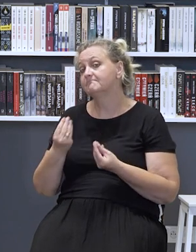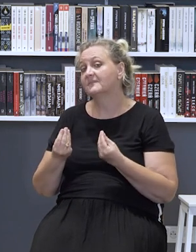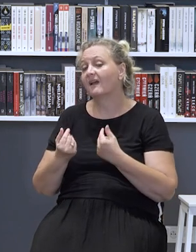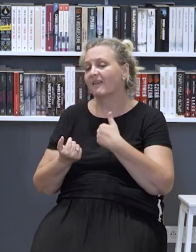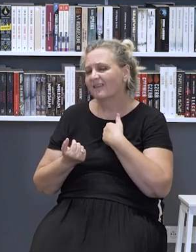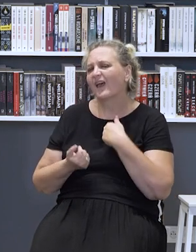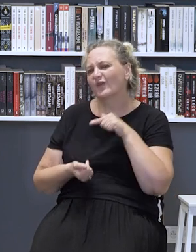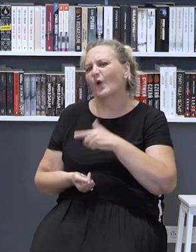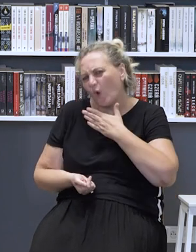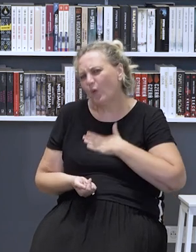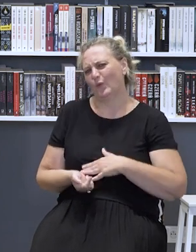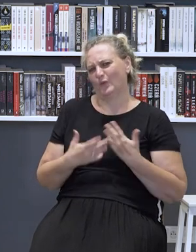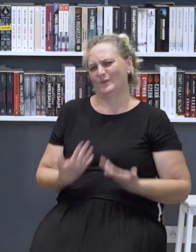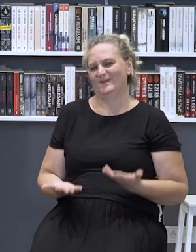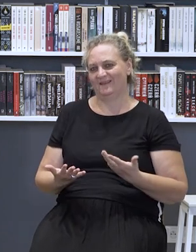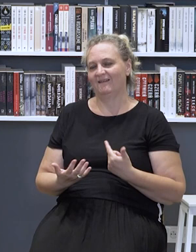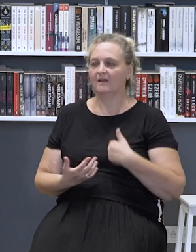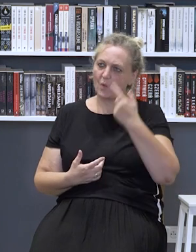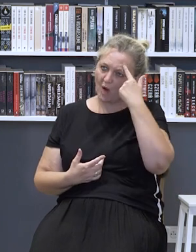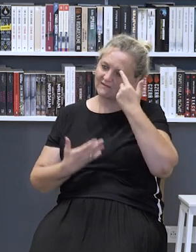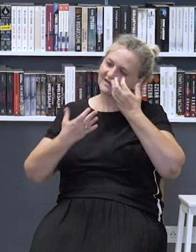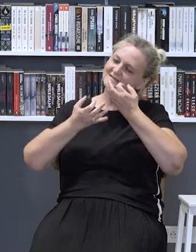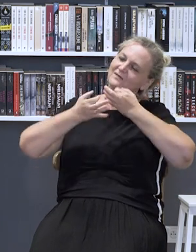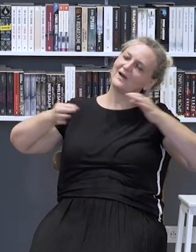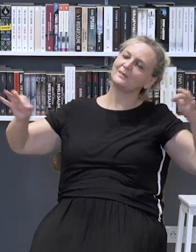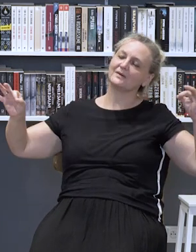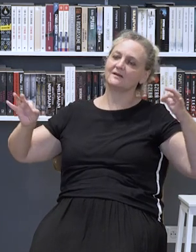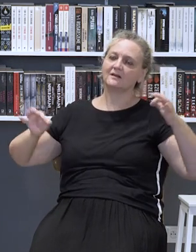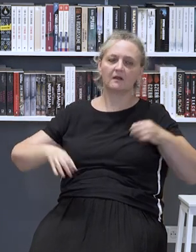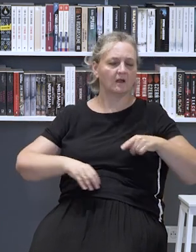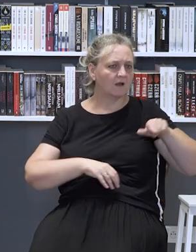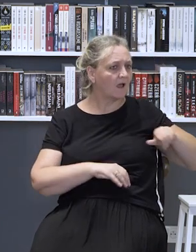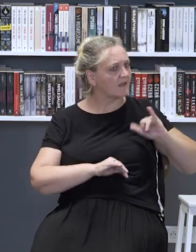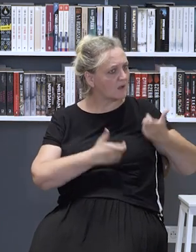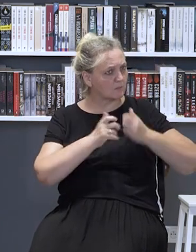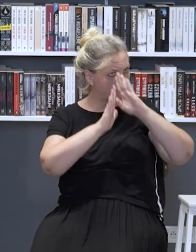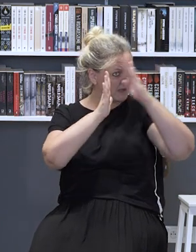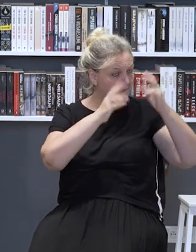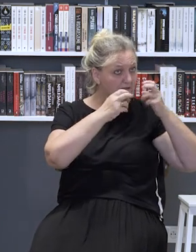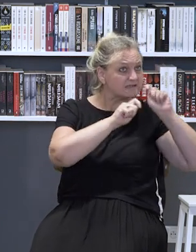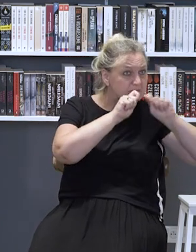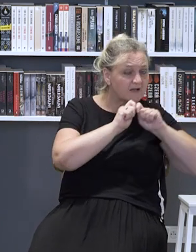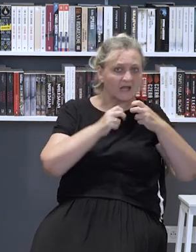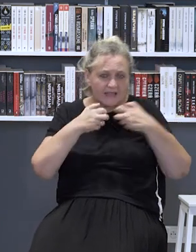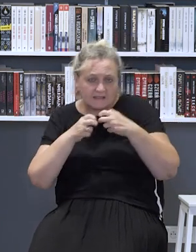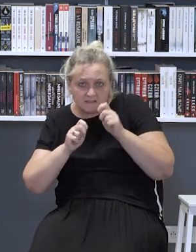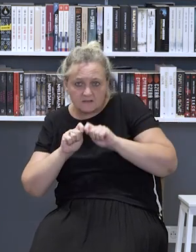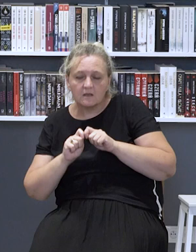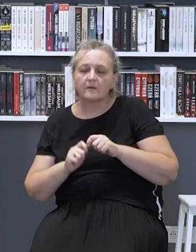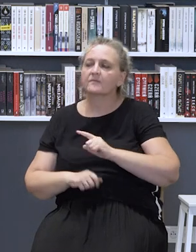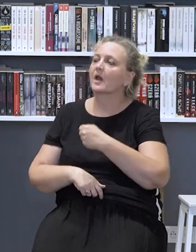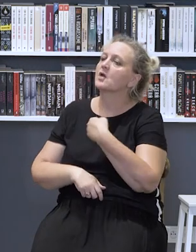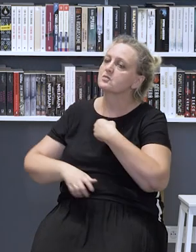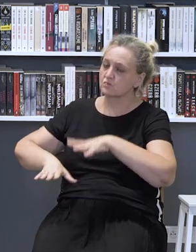ale ja to lubię. To uwalnia głowę. Chodzisz po bibliotekach, czy siedzisz przy internecie? Zaczynam od